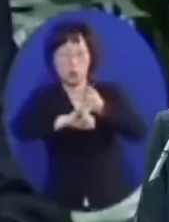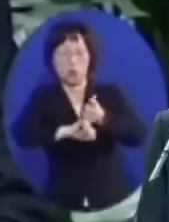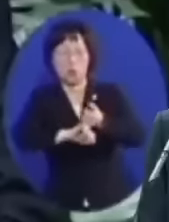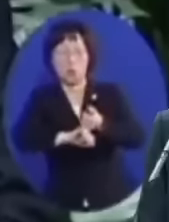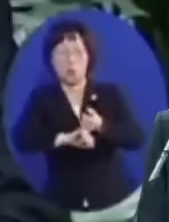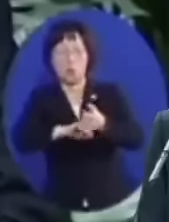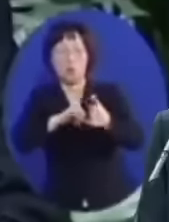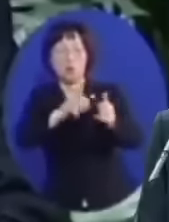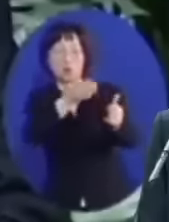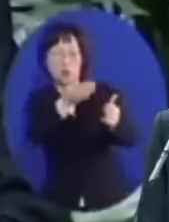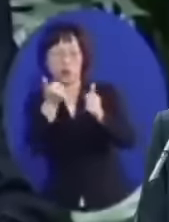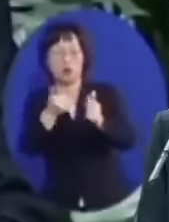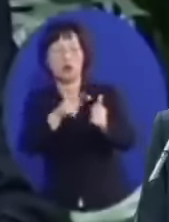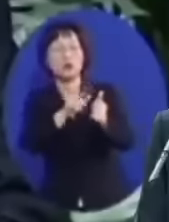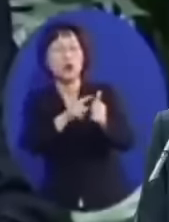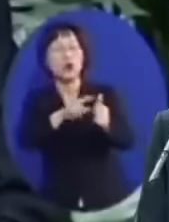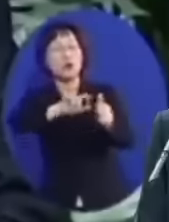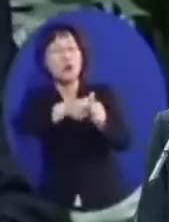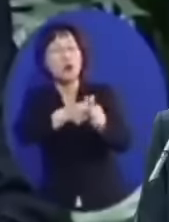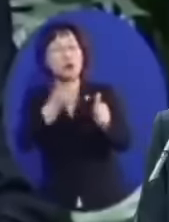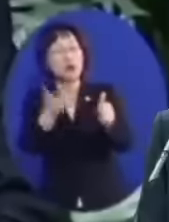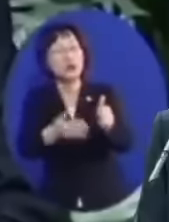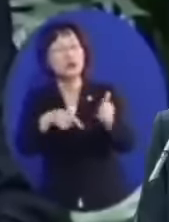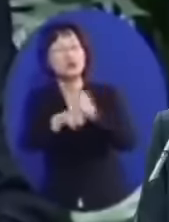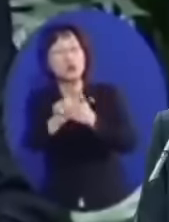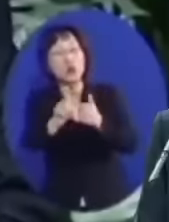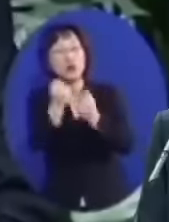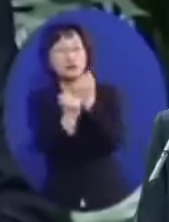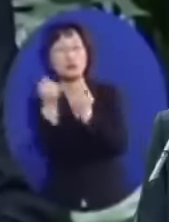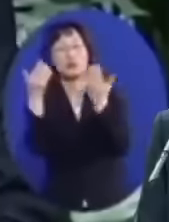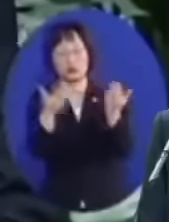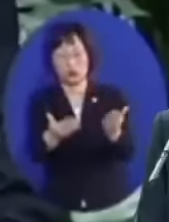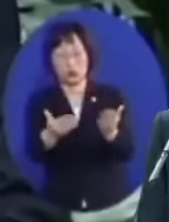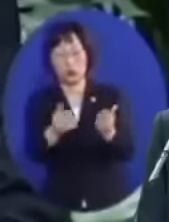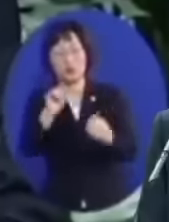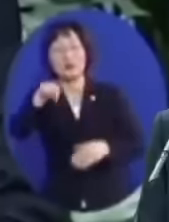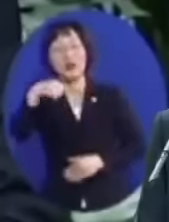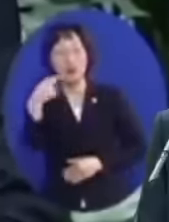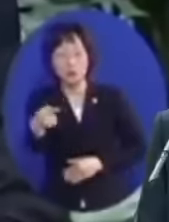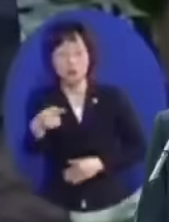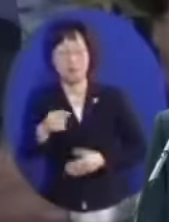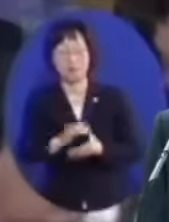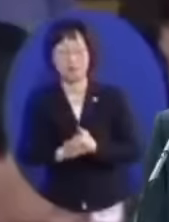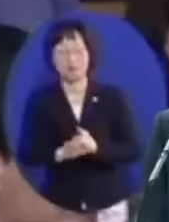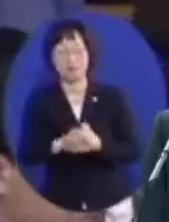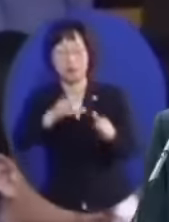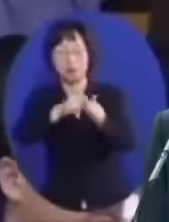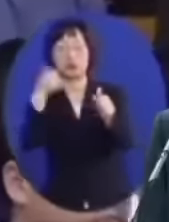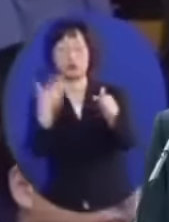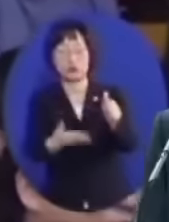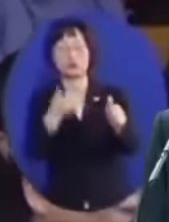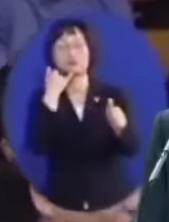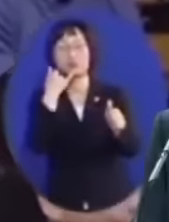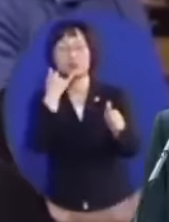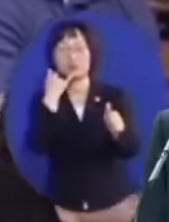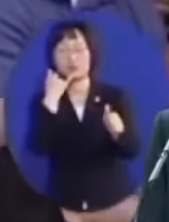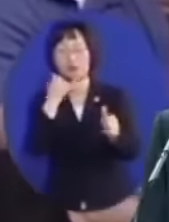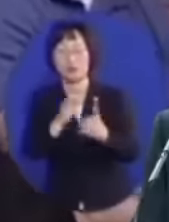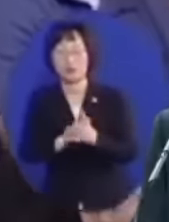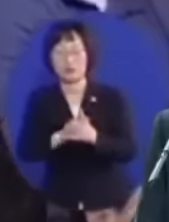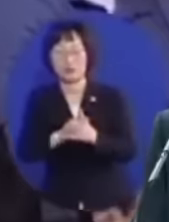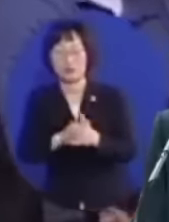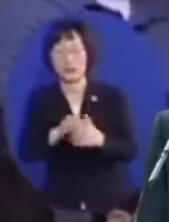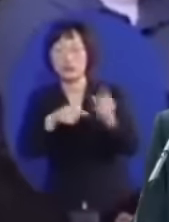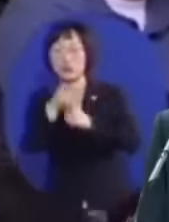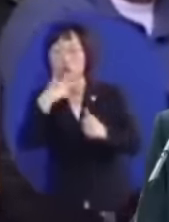왜 징계를 받아야 될지 이유를 설명해 주고 그 다음에는 징계를 내려야 되는 것입니다. 멸을 맷돌을